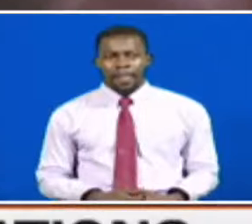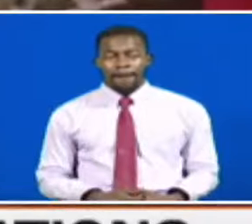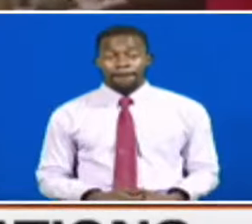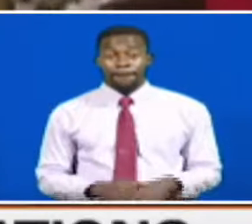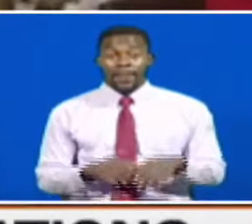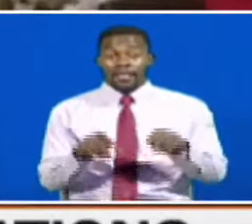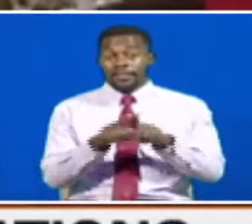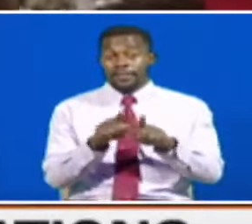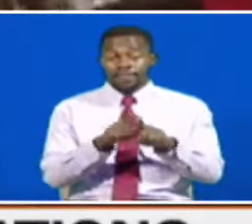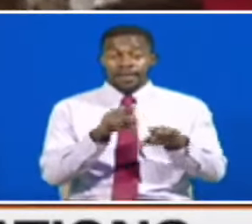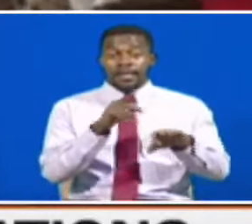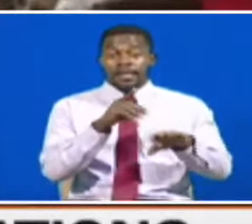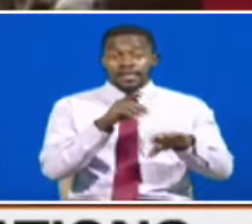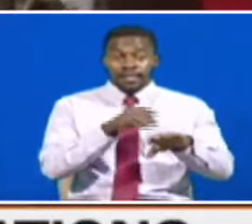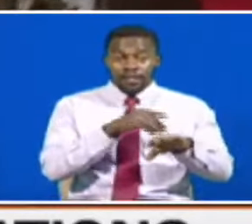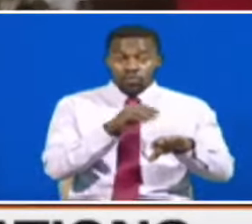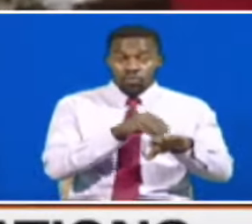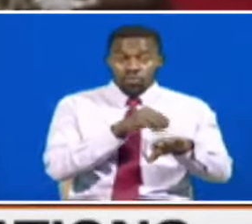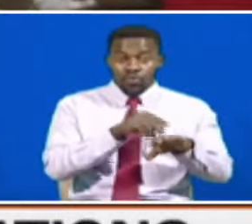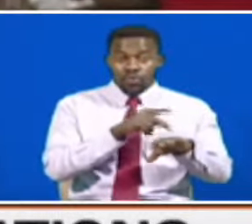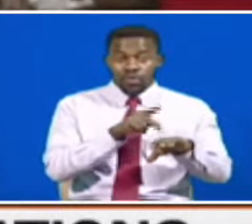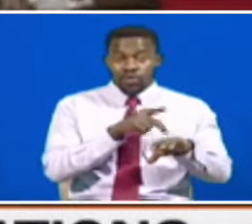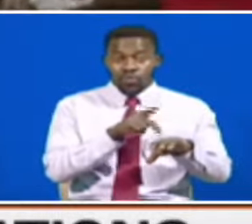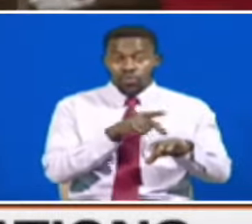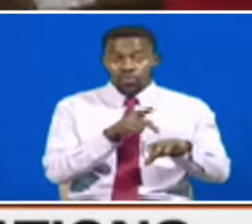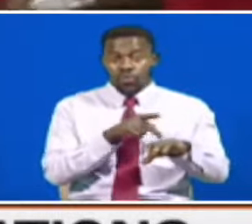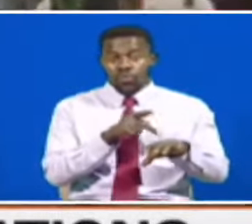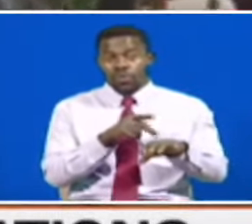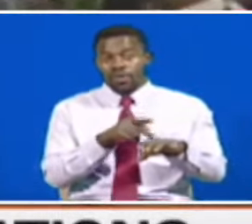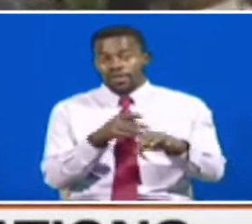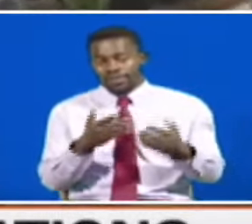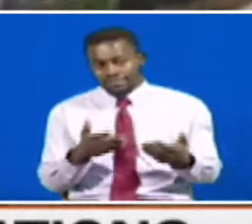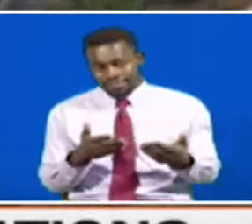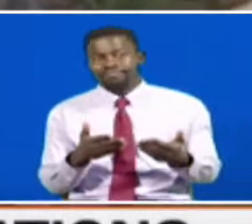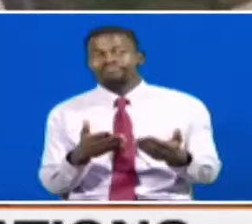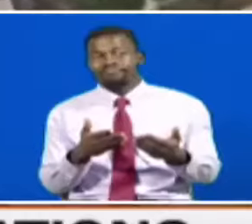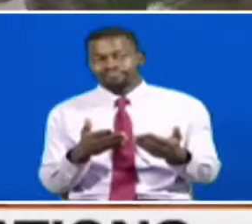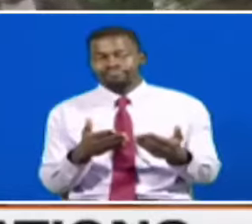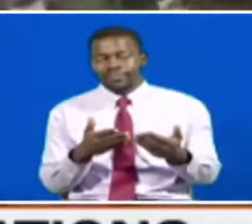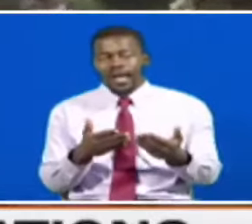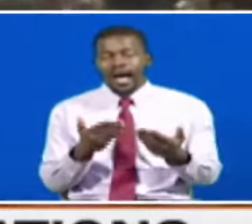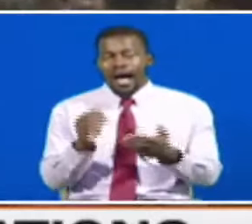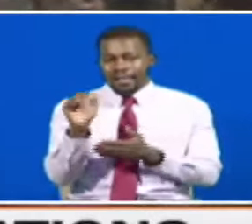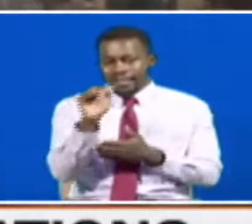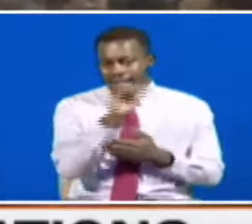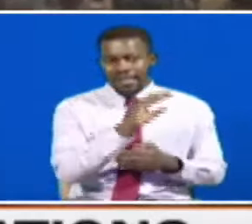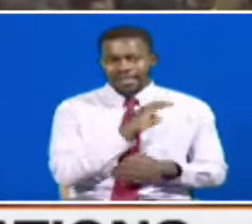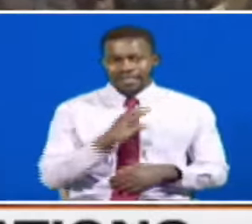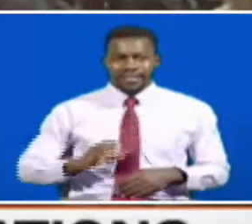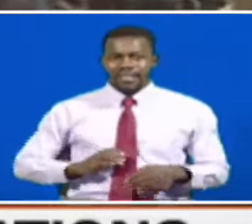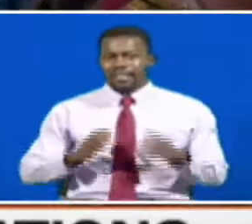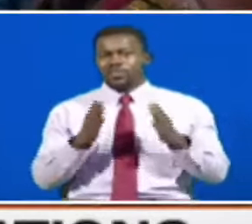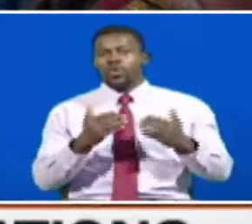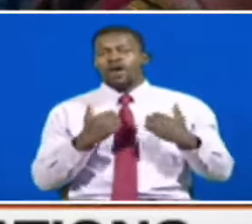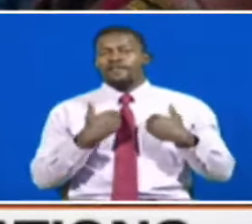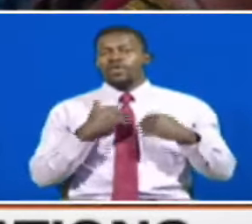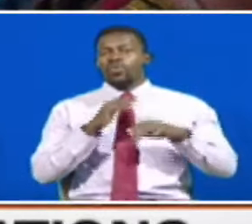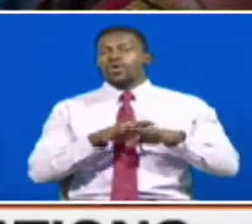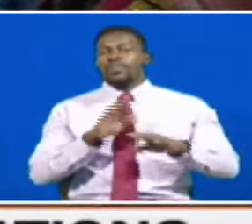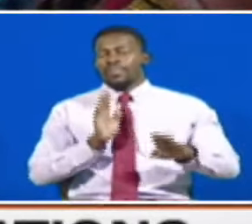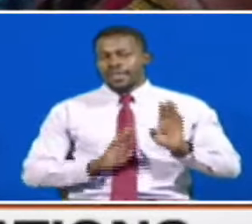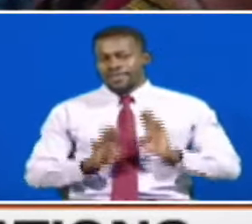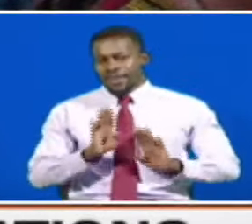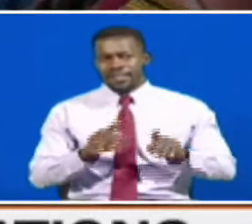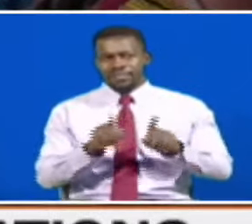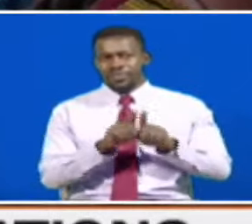Also in Kikuyu, Father Vitalis Were called on Christians to transform their lifestyles and conduct themselves in a manner that brings honor